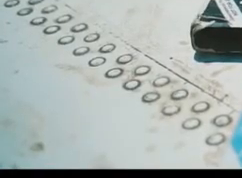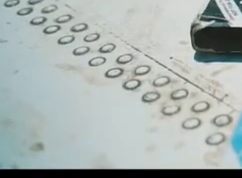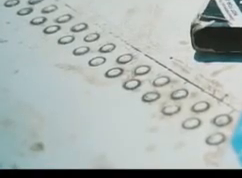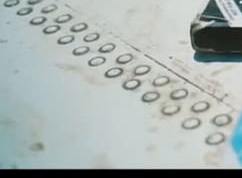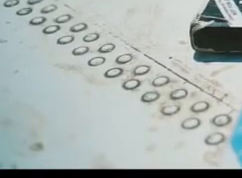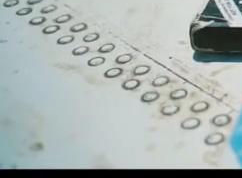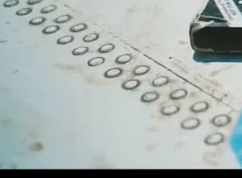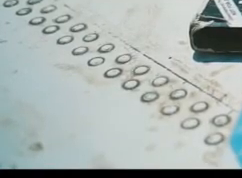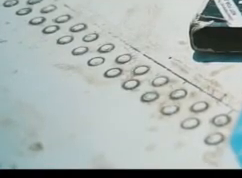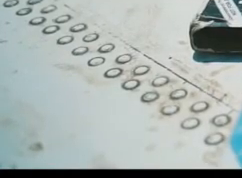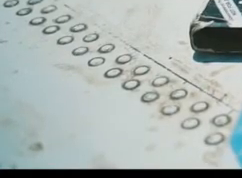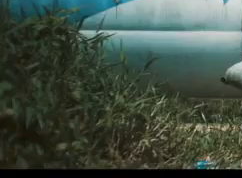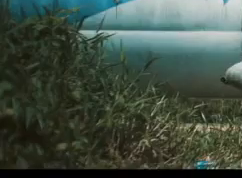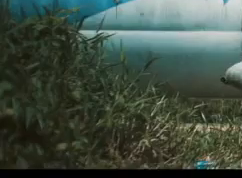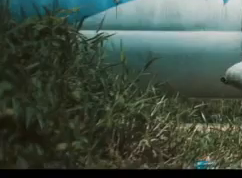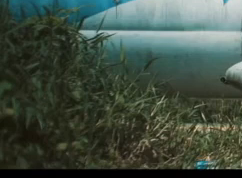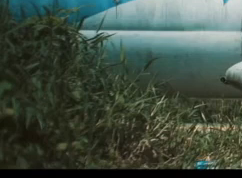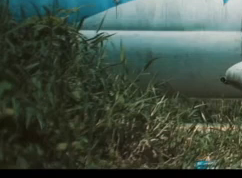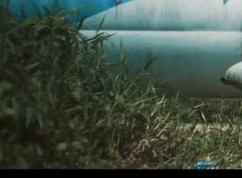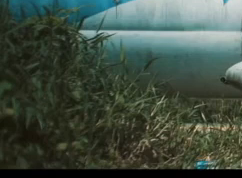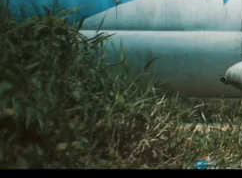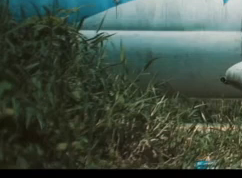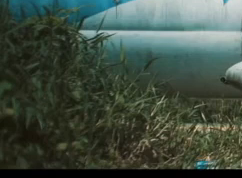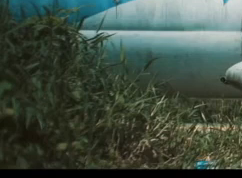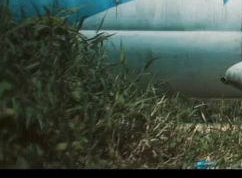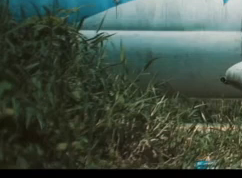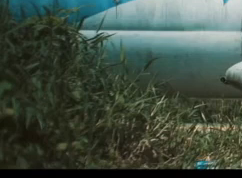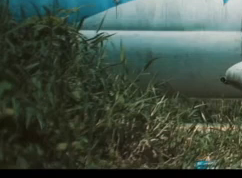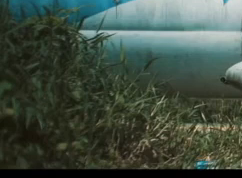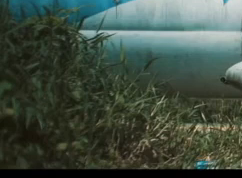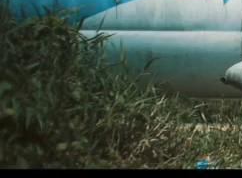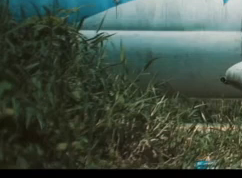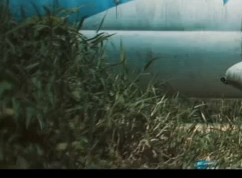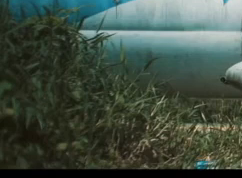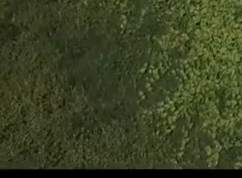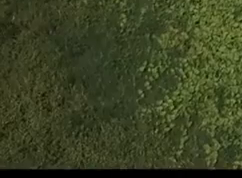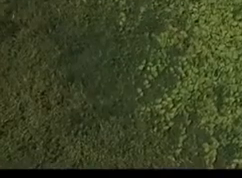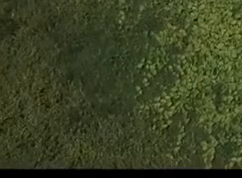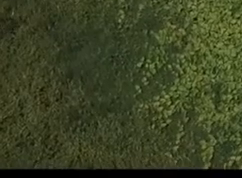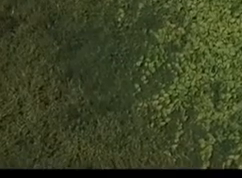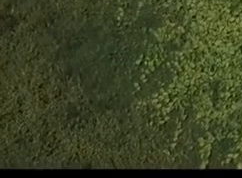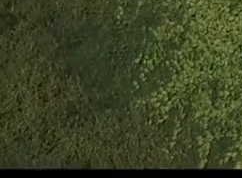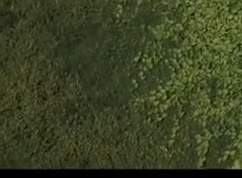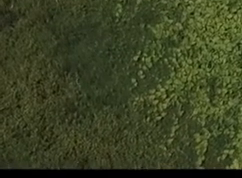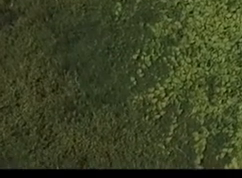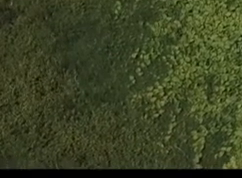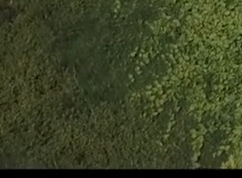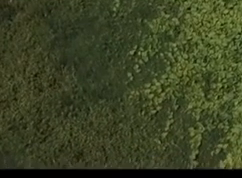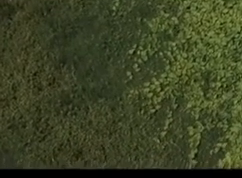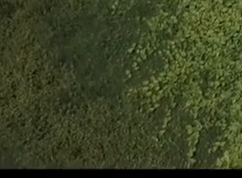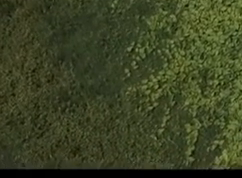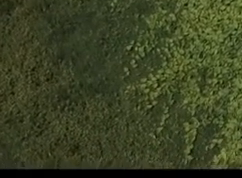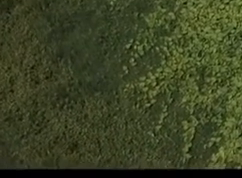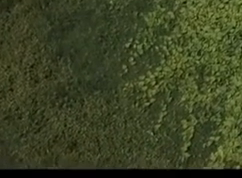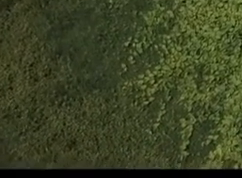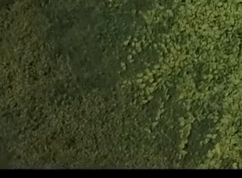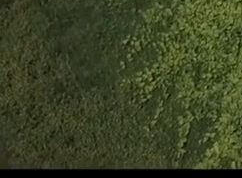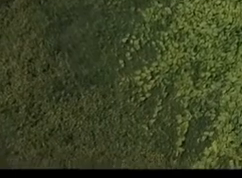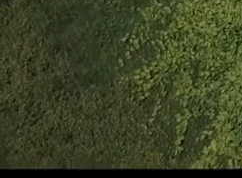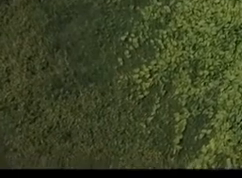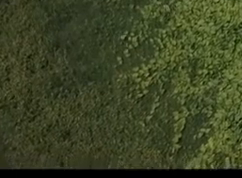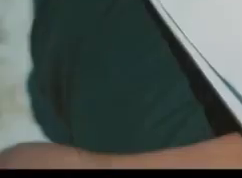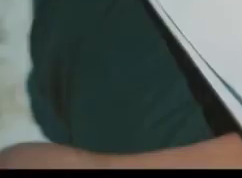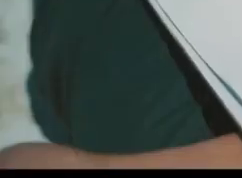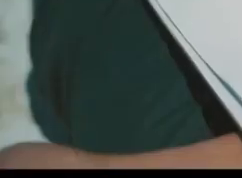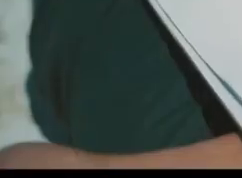kitang yakapin sa tuwing gusto mo nang sumuko dahil akala mo'y wala kang talento sa pagpinta. Ngunit